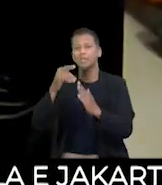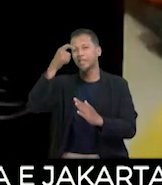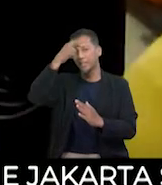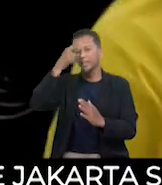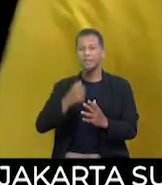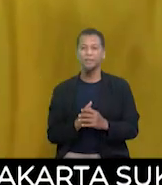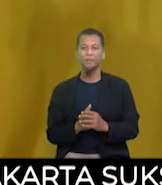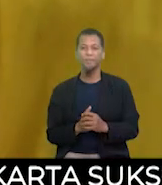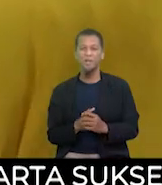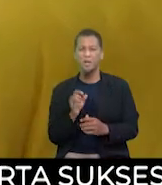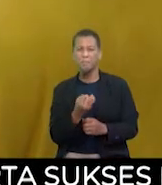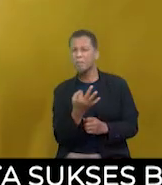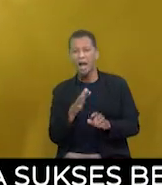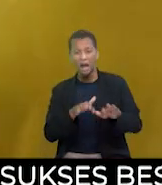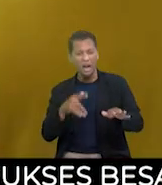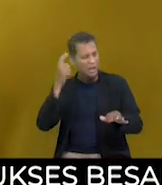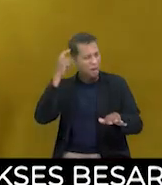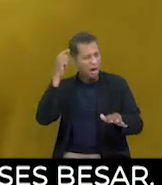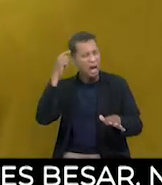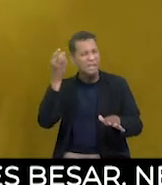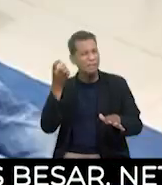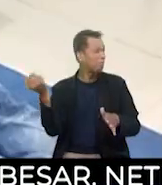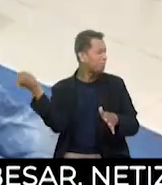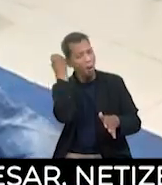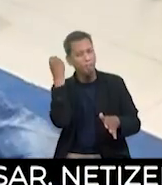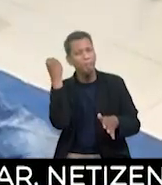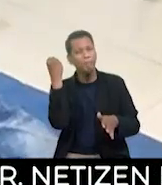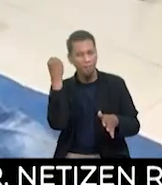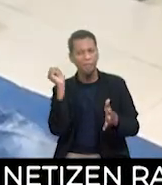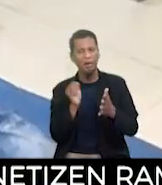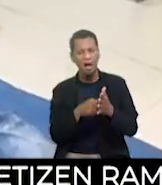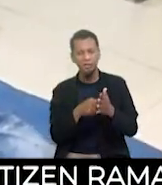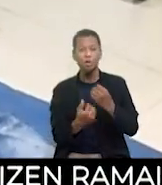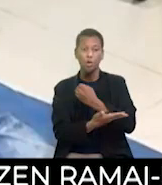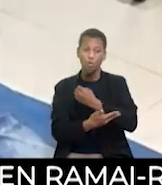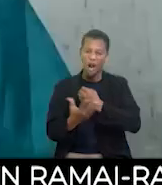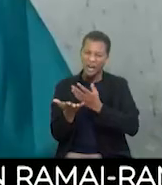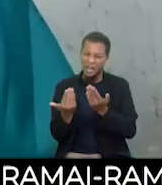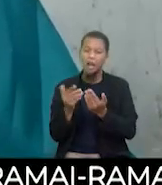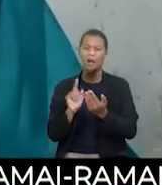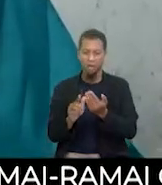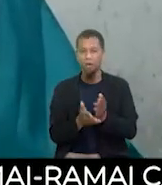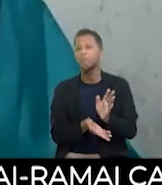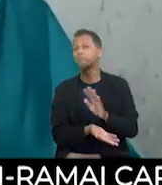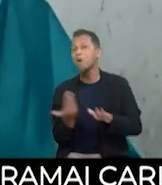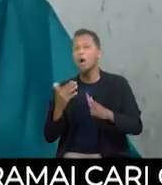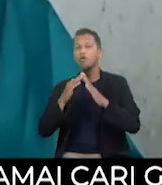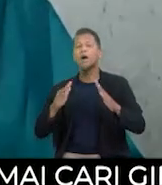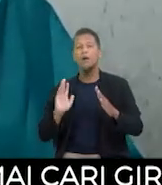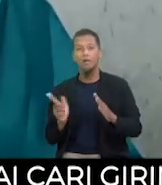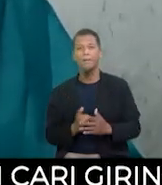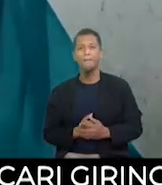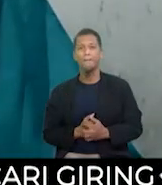mengalami luka benturan serius di kepala sementara sebagian yang luka ringan diperbolehkan pulang ada sebuah seorang dipulangkan